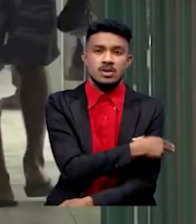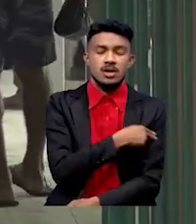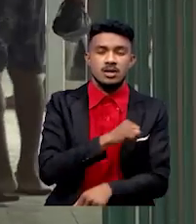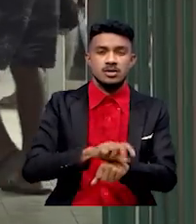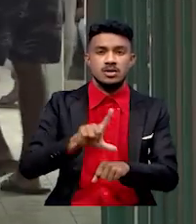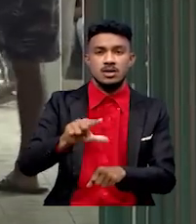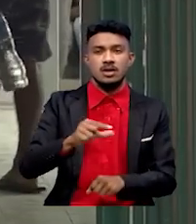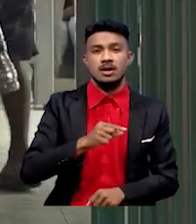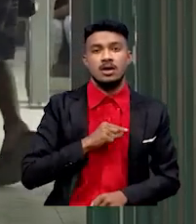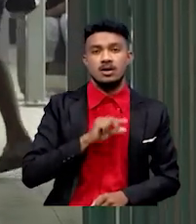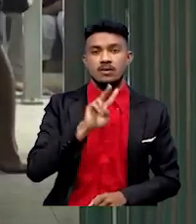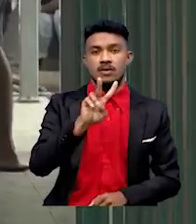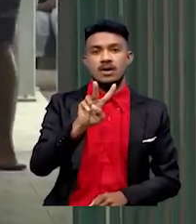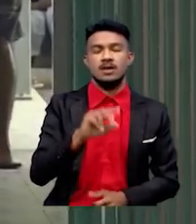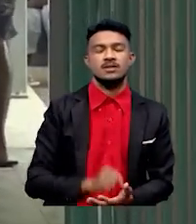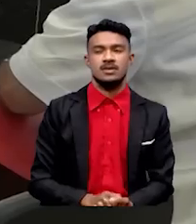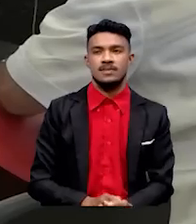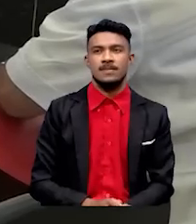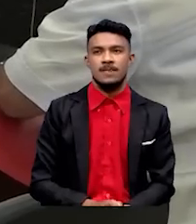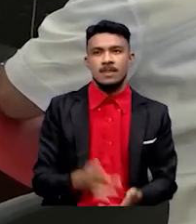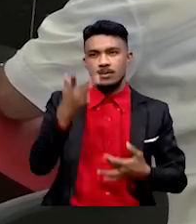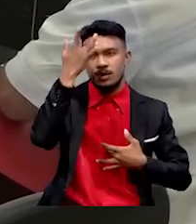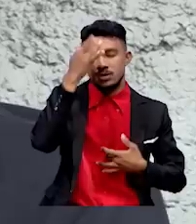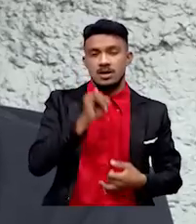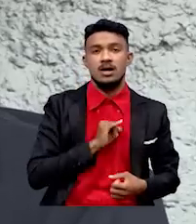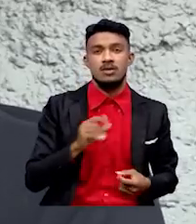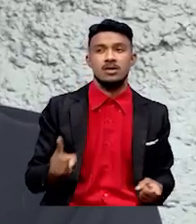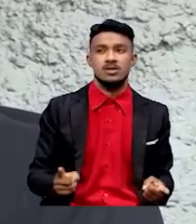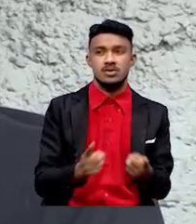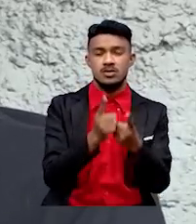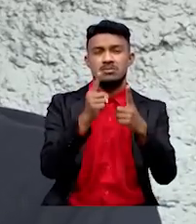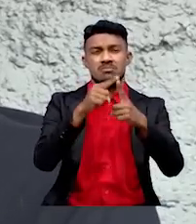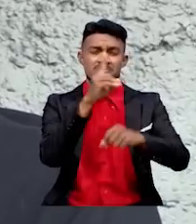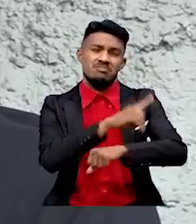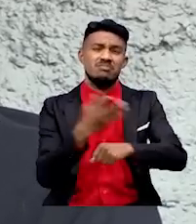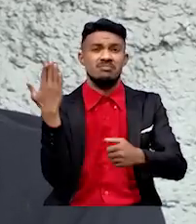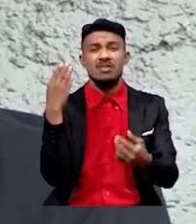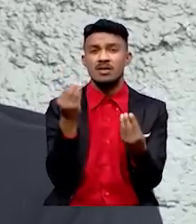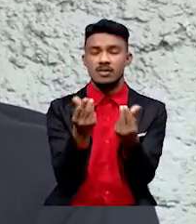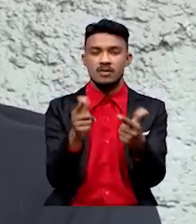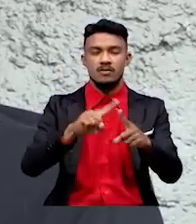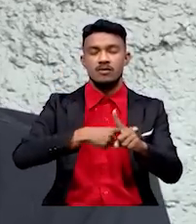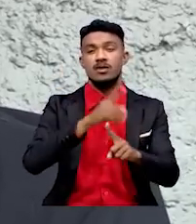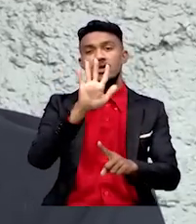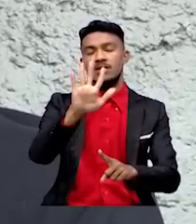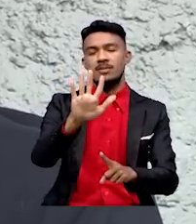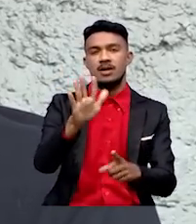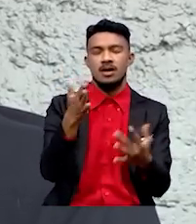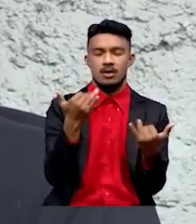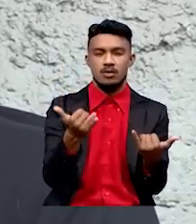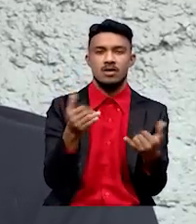Guido Valadares. Moras era feita com a vassoura, né, foi grave. Né, fulano lima, né, contra agora fulano lima.